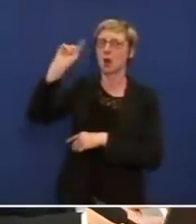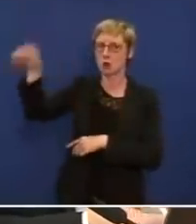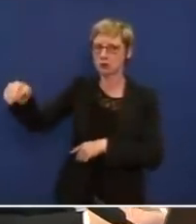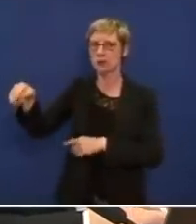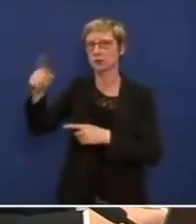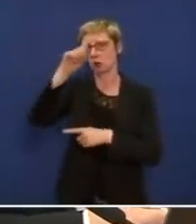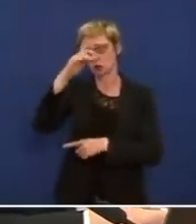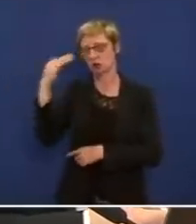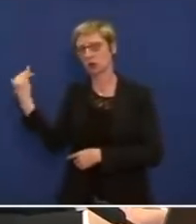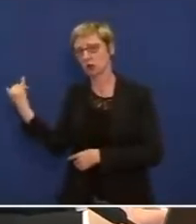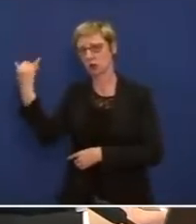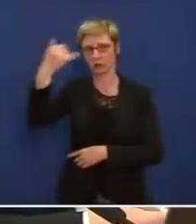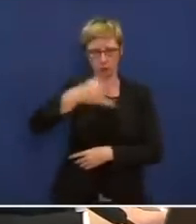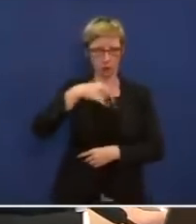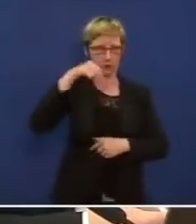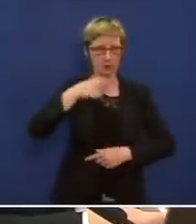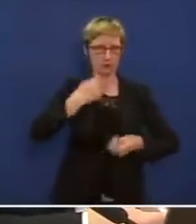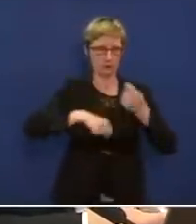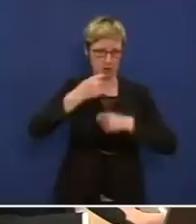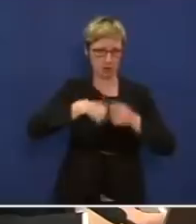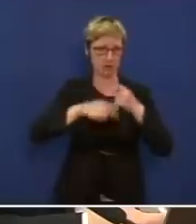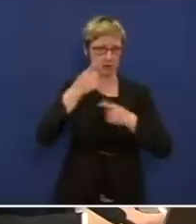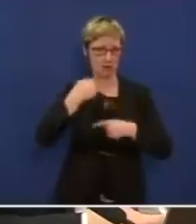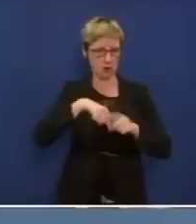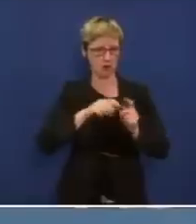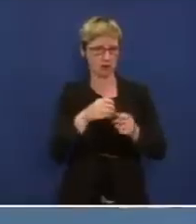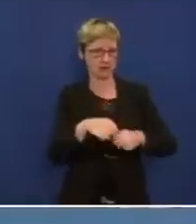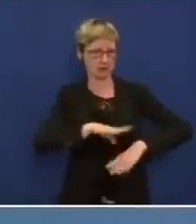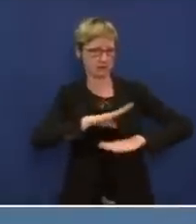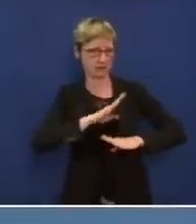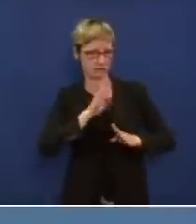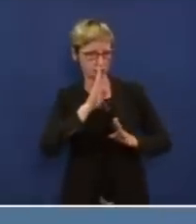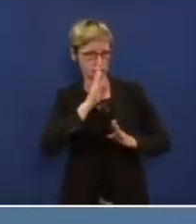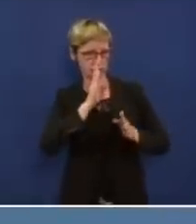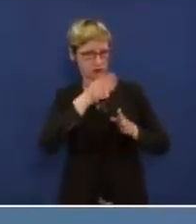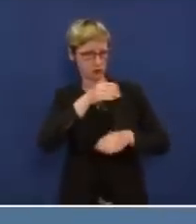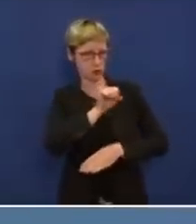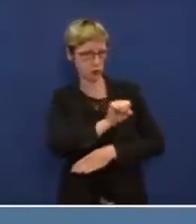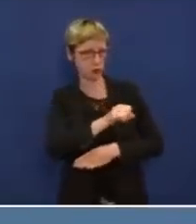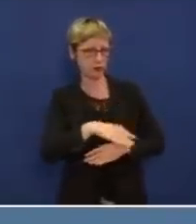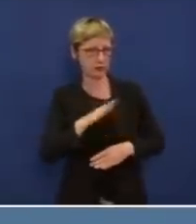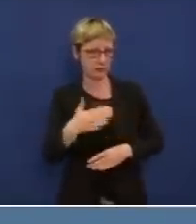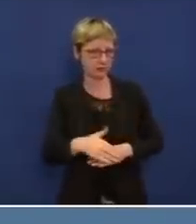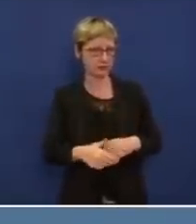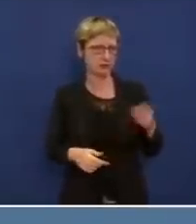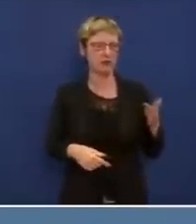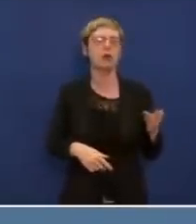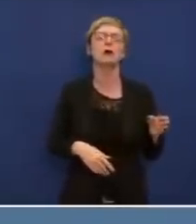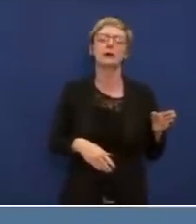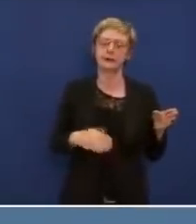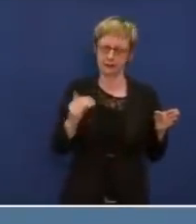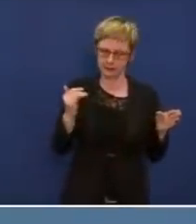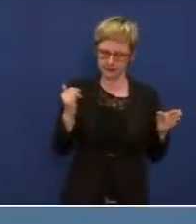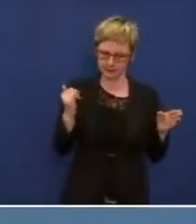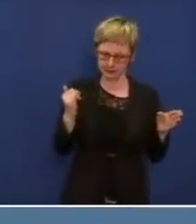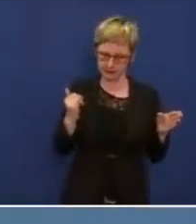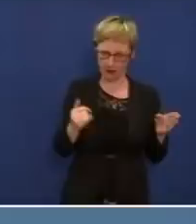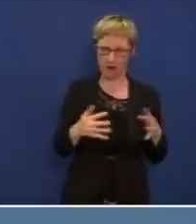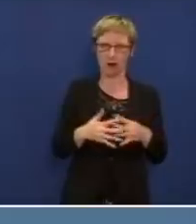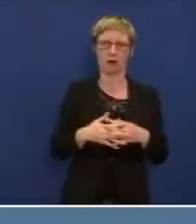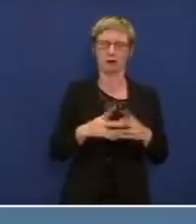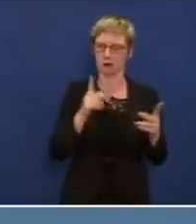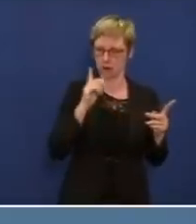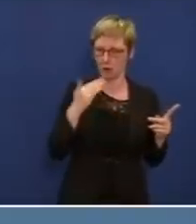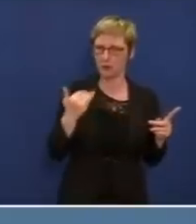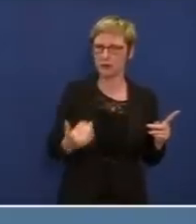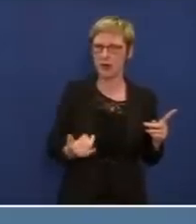deutschen Intensivstationen mit Covid-19? Danke. Meines Wissens ja. Also letztlich ist es so, dass